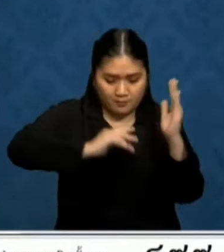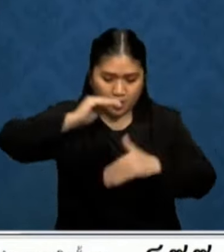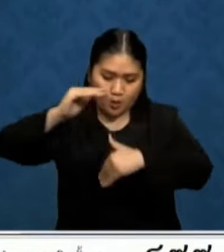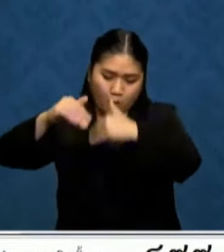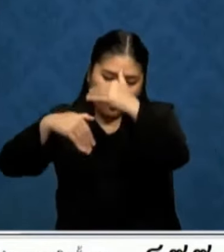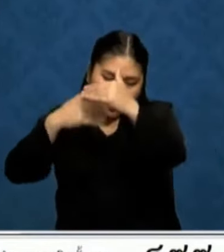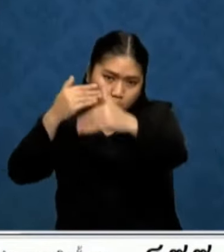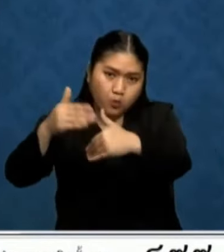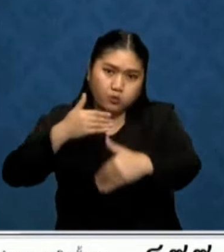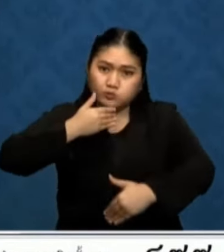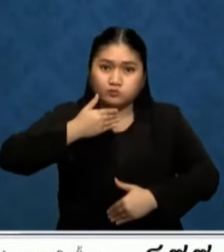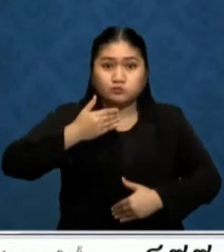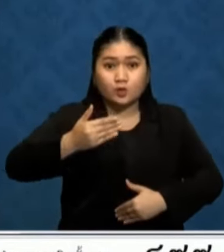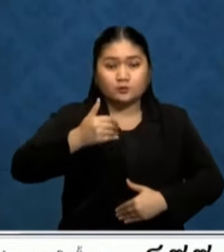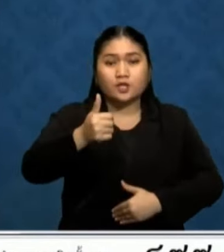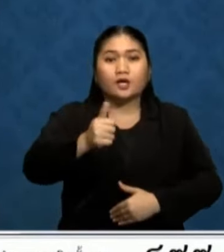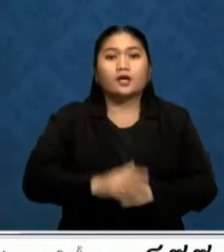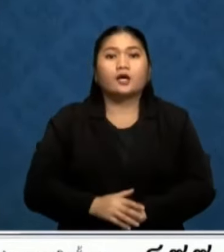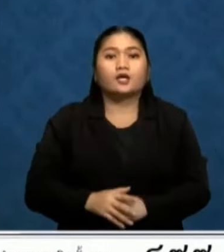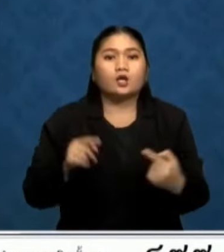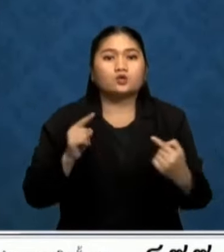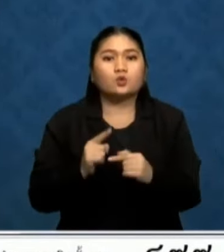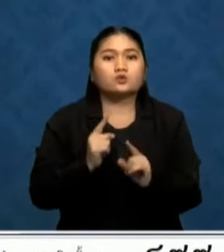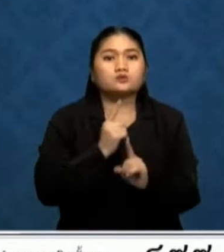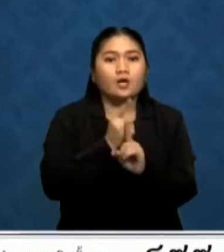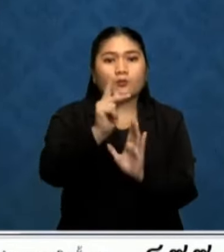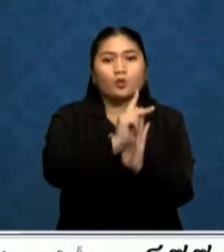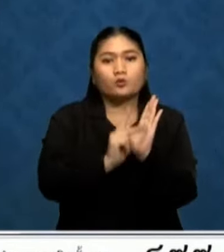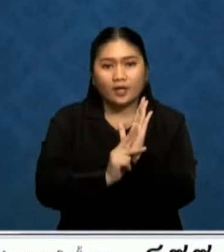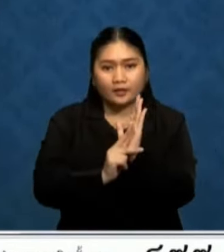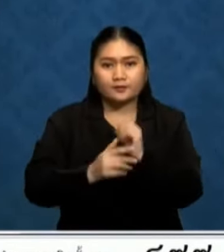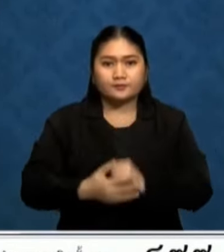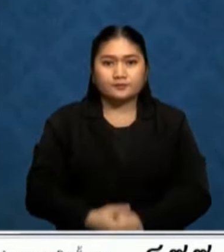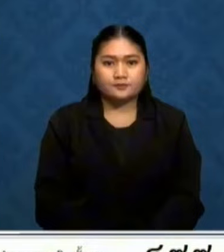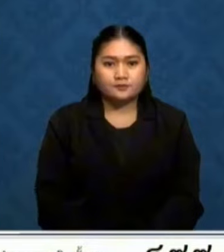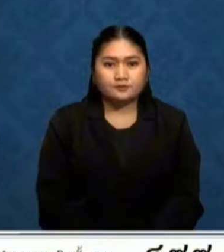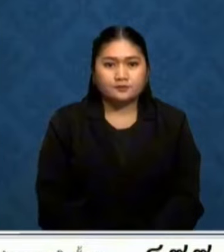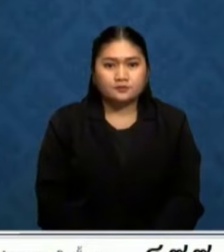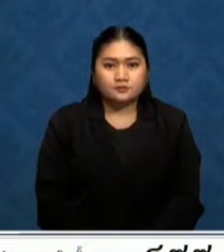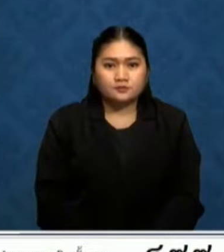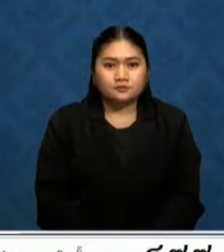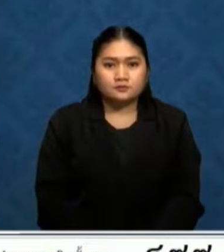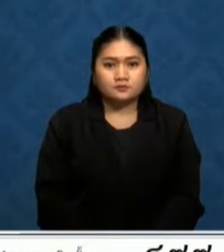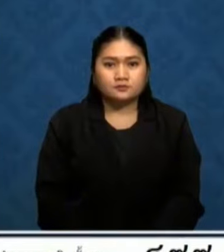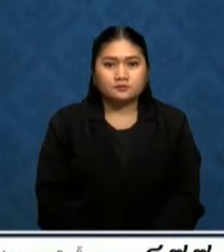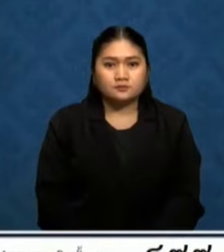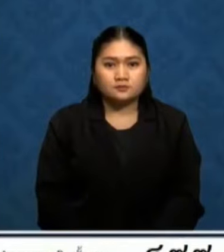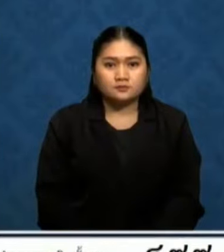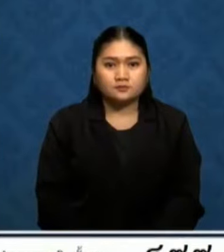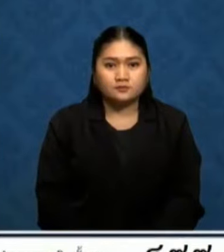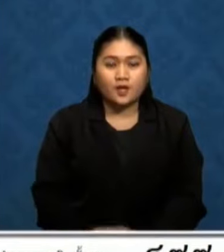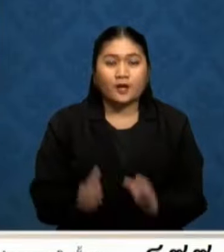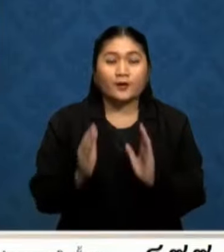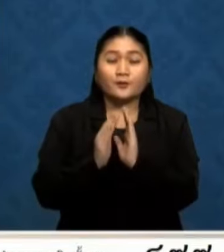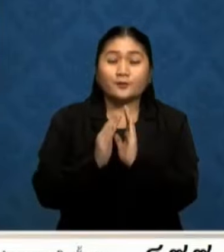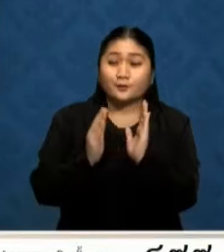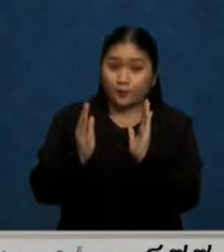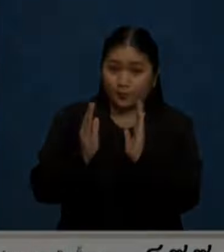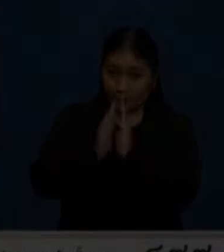ักยภาพอย่างยั่งยืนและเป็ไปตามกฎหมายขบคณครัครั ขบคุณท่าน ในยกลำตรี